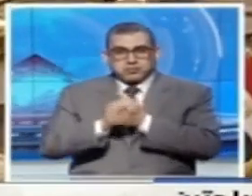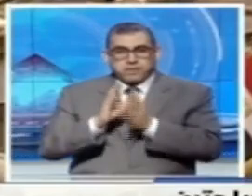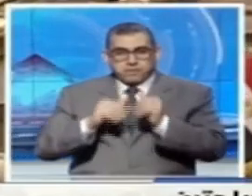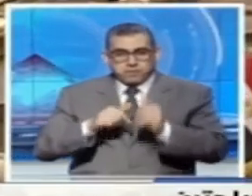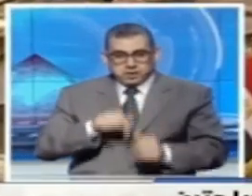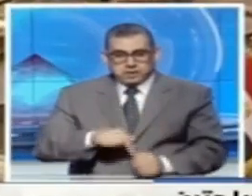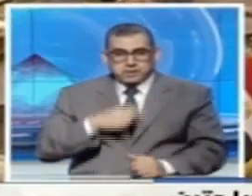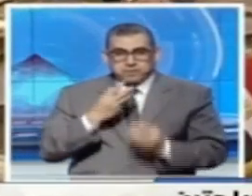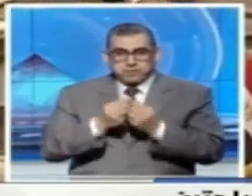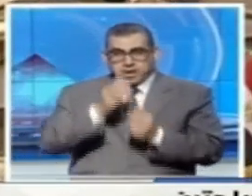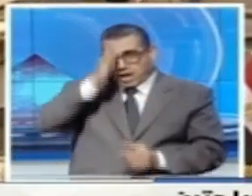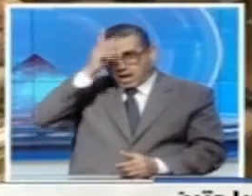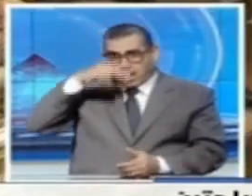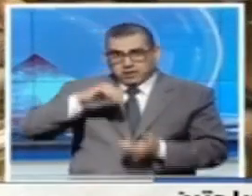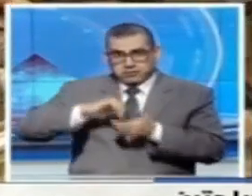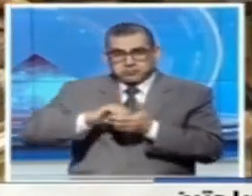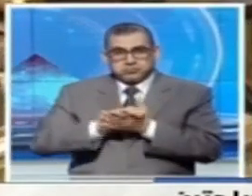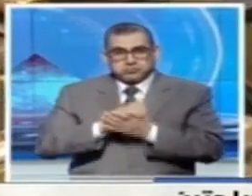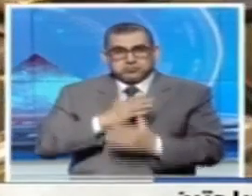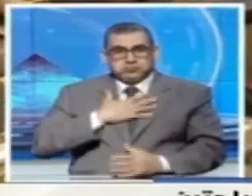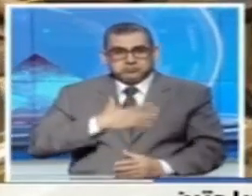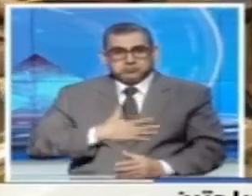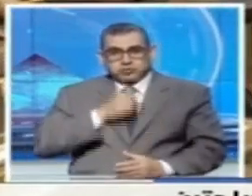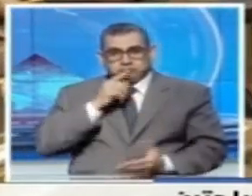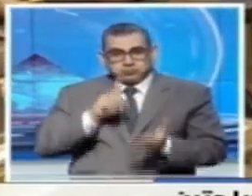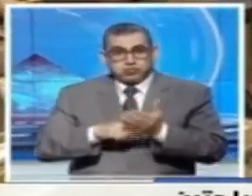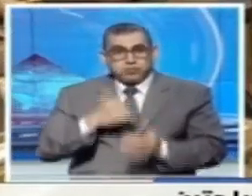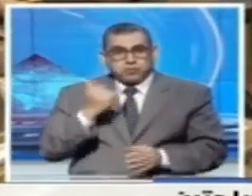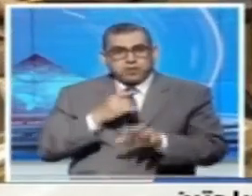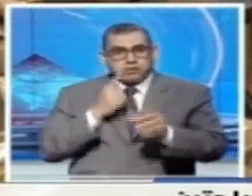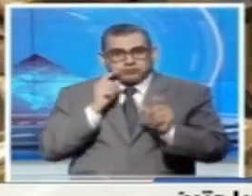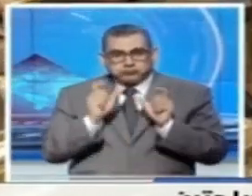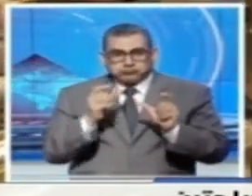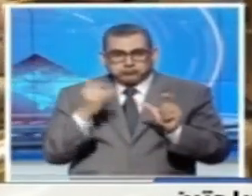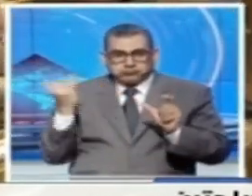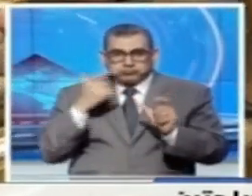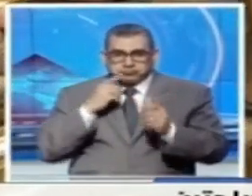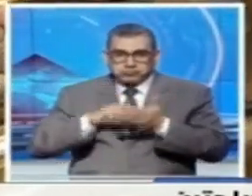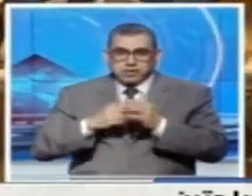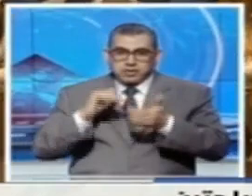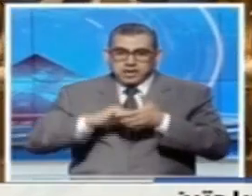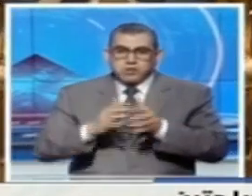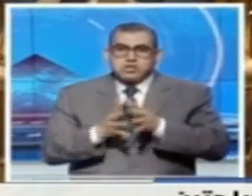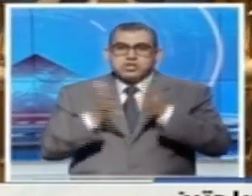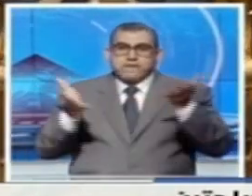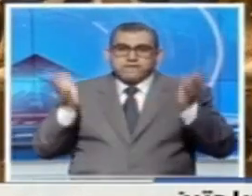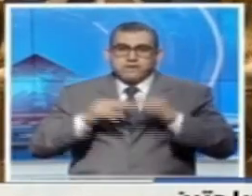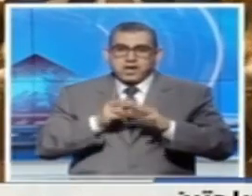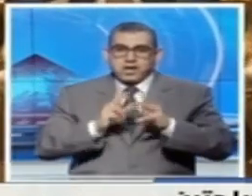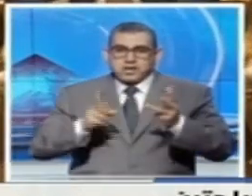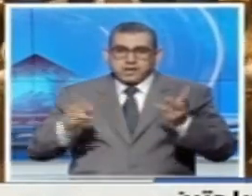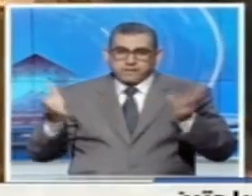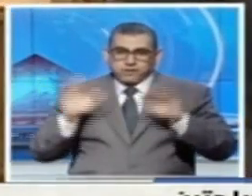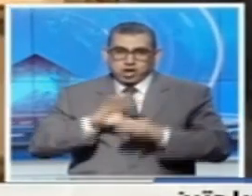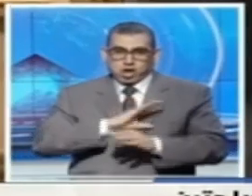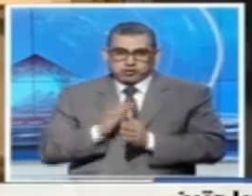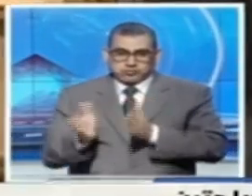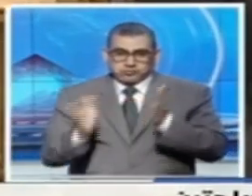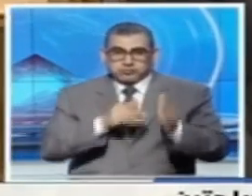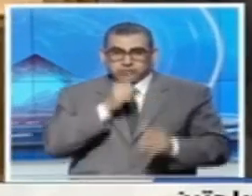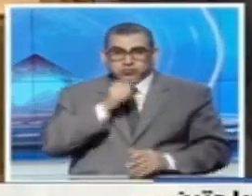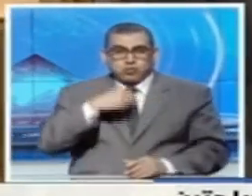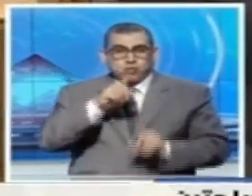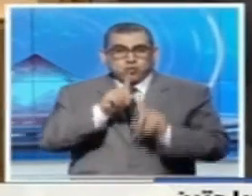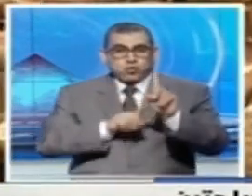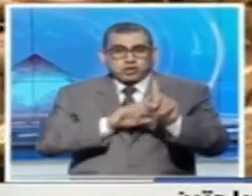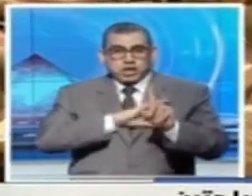المسلحة المصرية والعراقية، مؤكدا الحرص على تعزيز أوجه التعاون في مختلف المجالات العسكرية. من جانبه